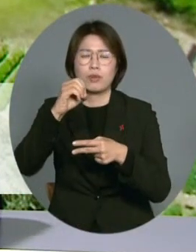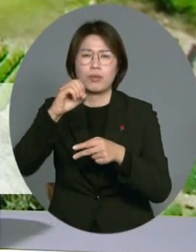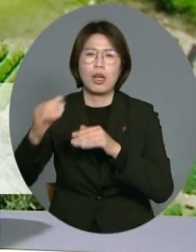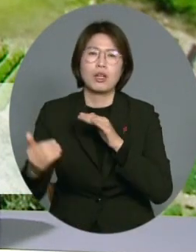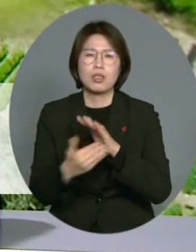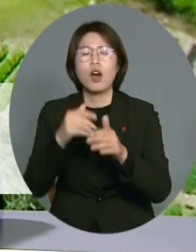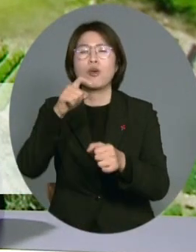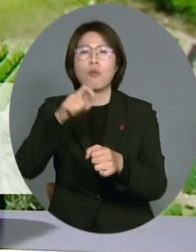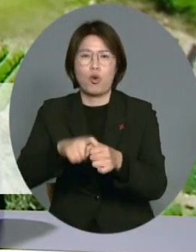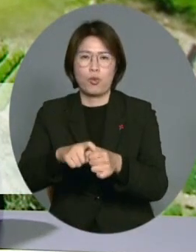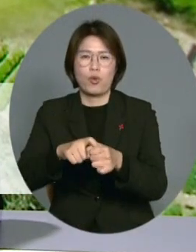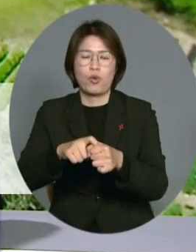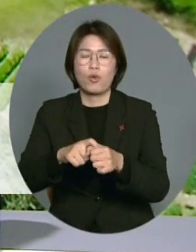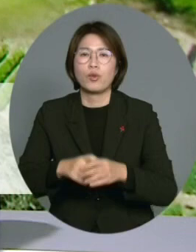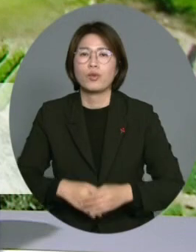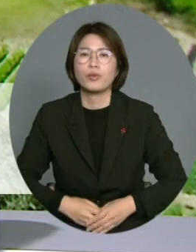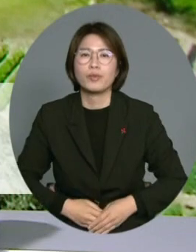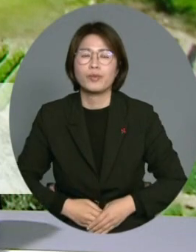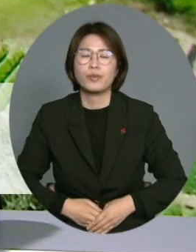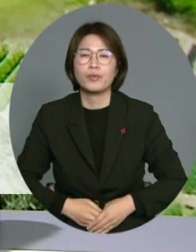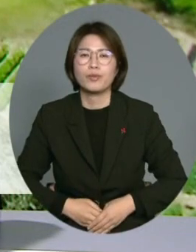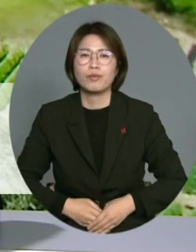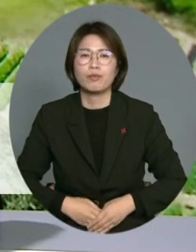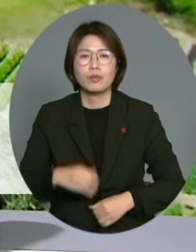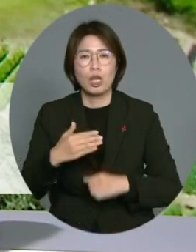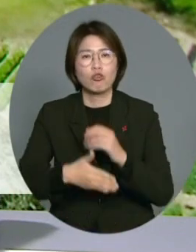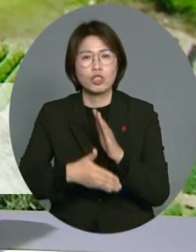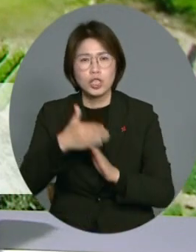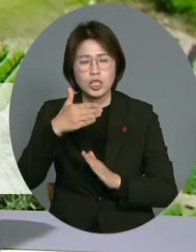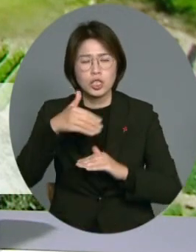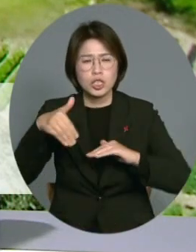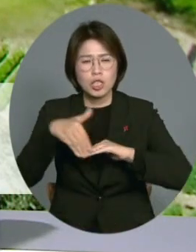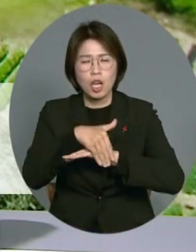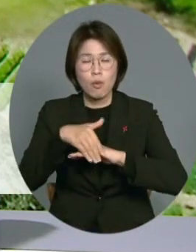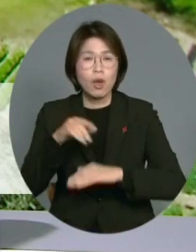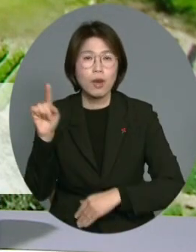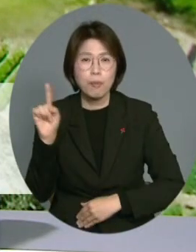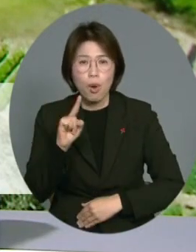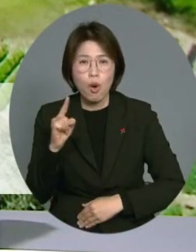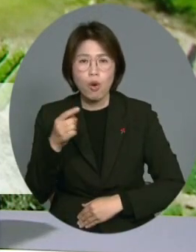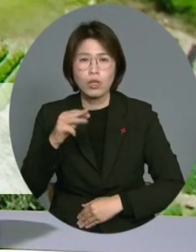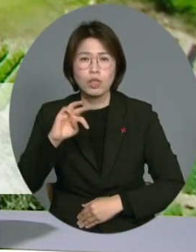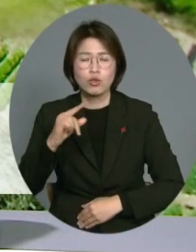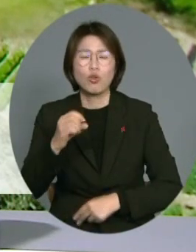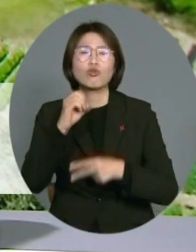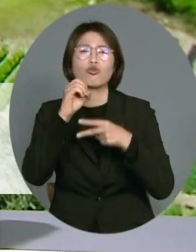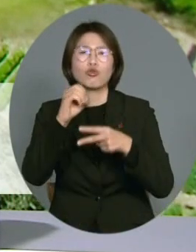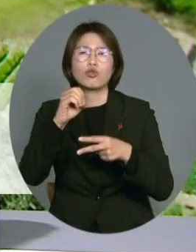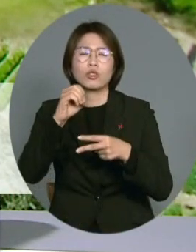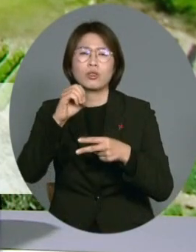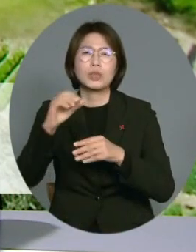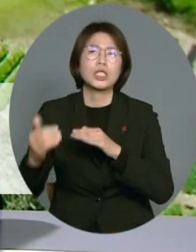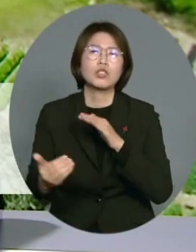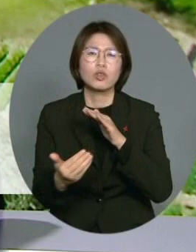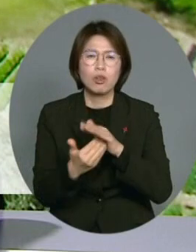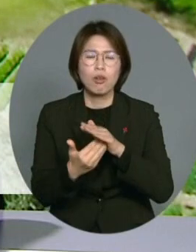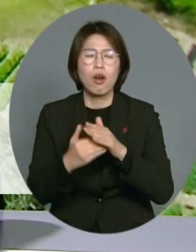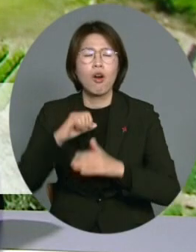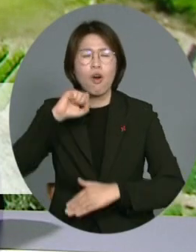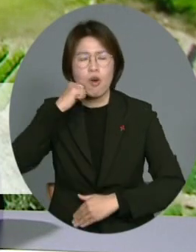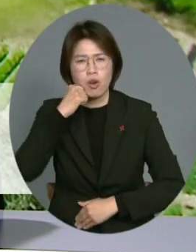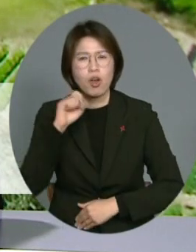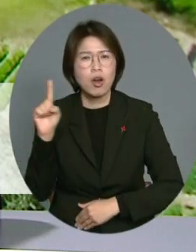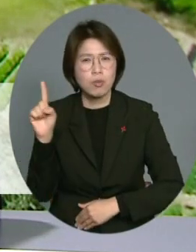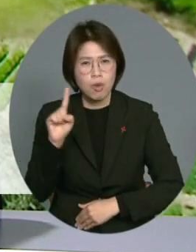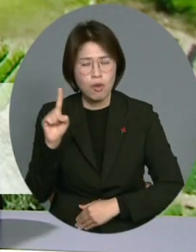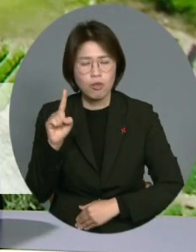달성하겠다고 목표를 이미 세워두고 있는데요. 대구시는 어떤 계획을 마련했고 또 탄소 중립 달성에 어떤 어려움이